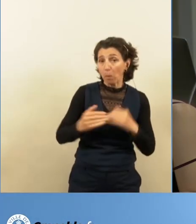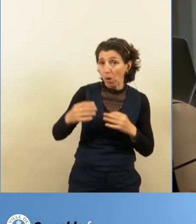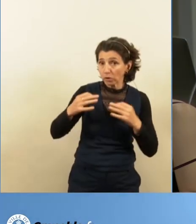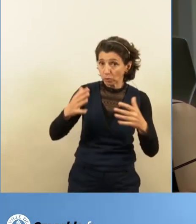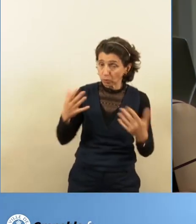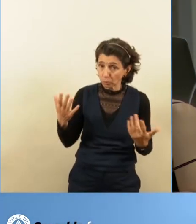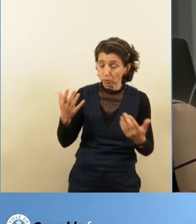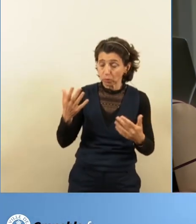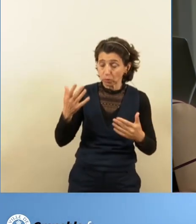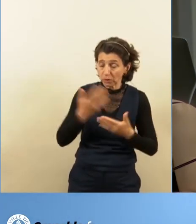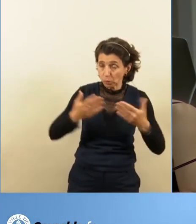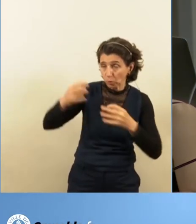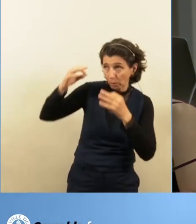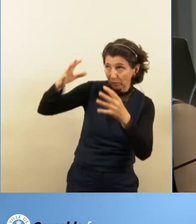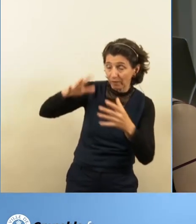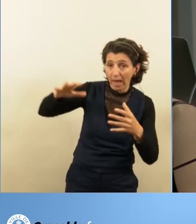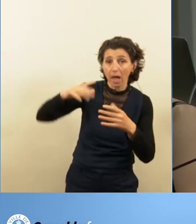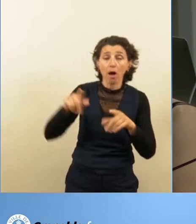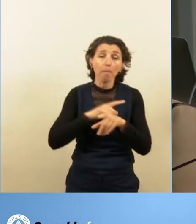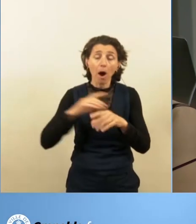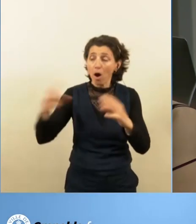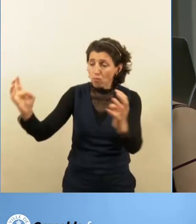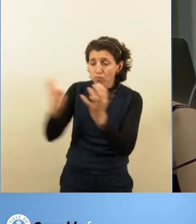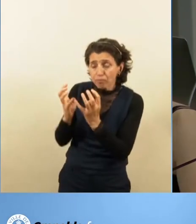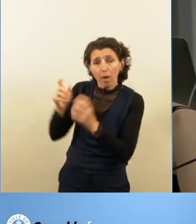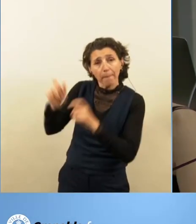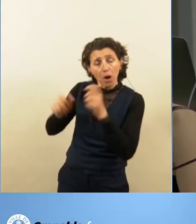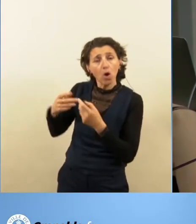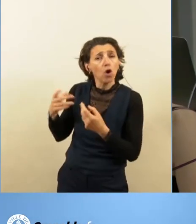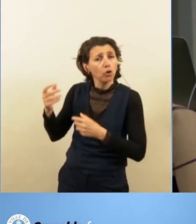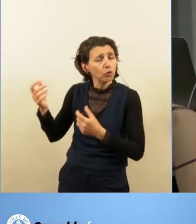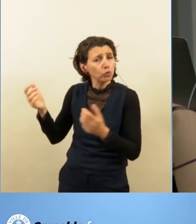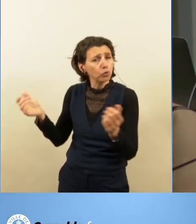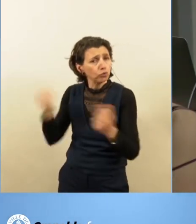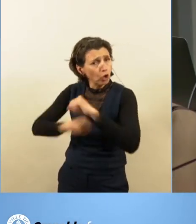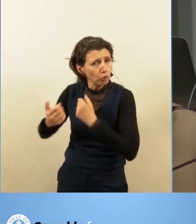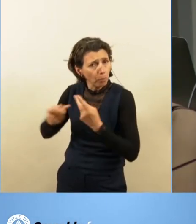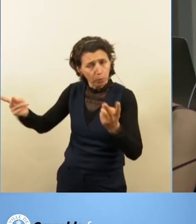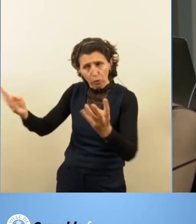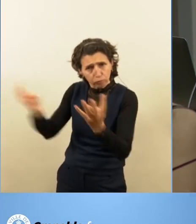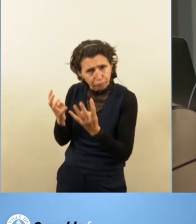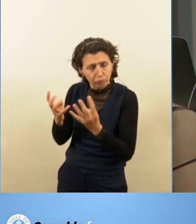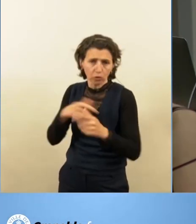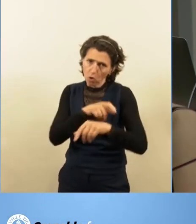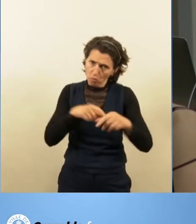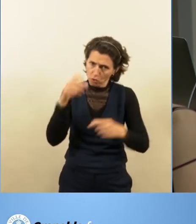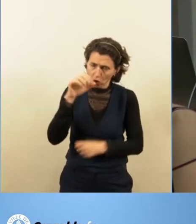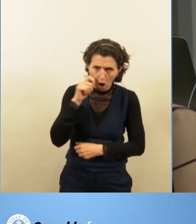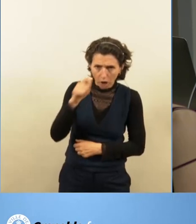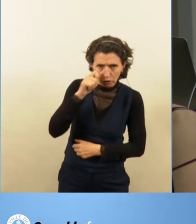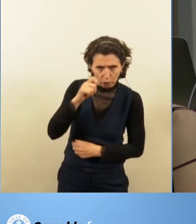par un consortium d'acteurs publics par un comité d'experts